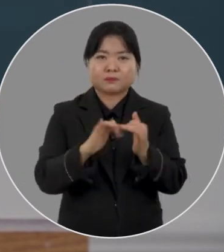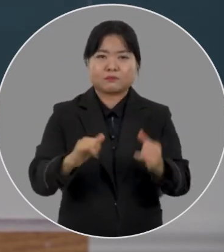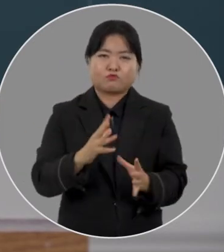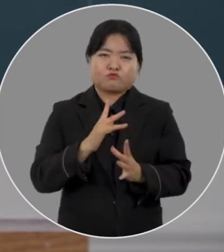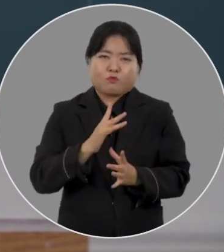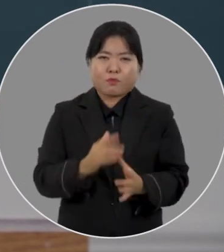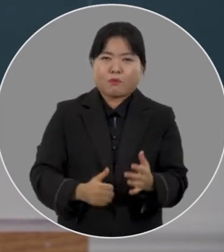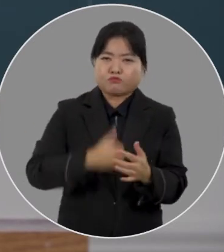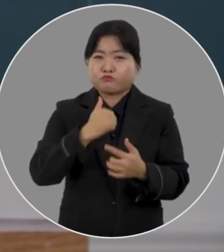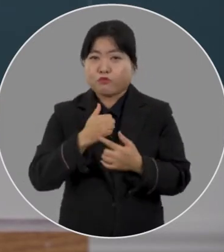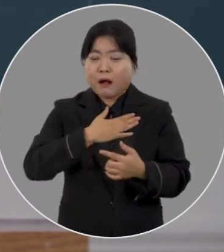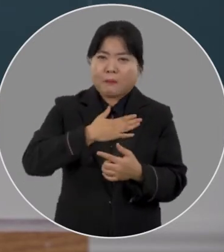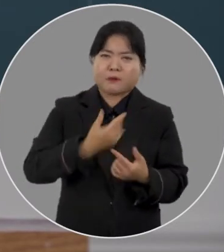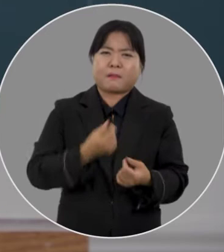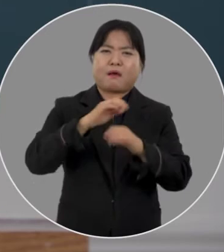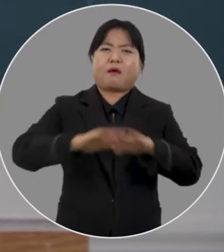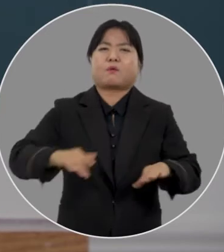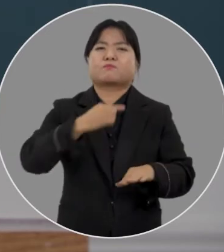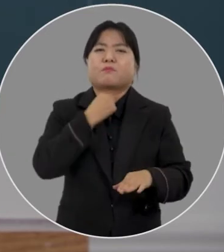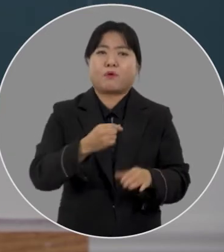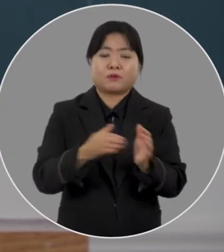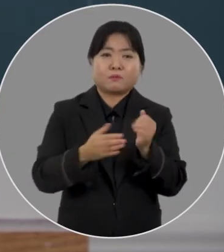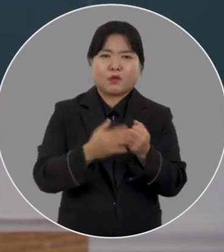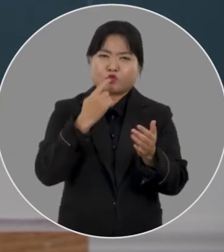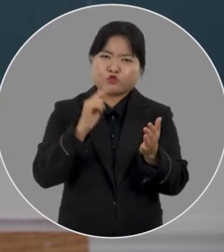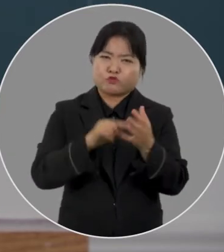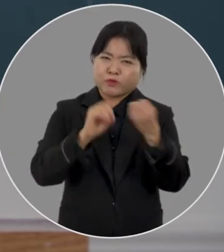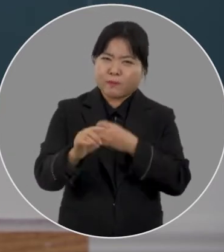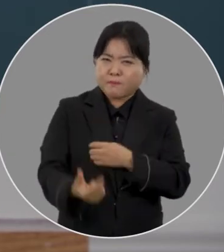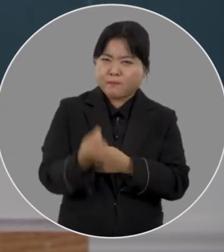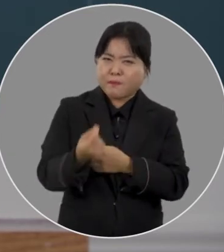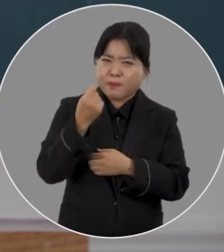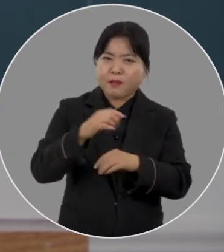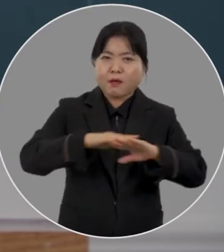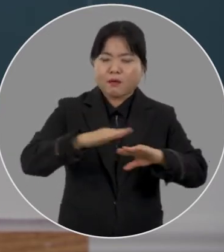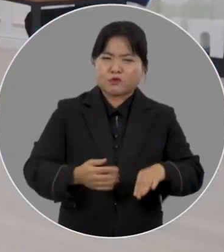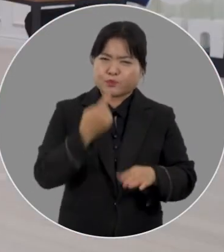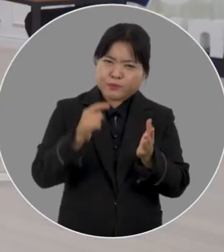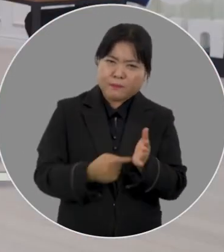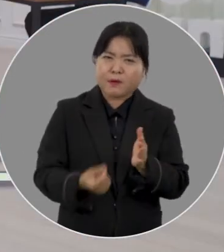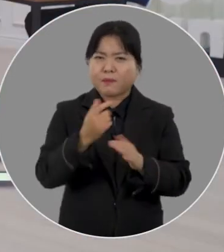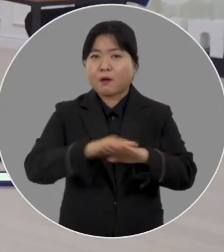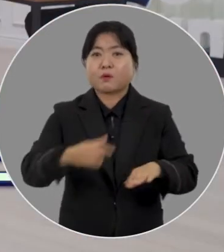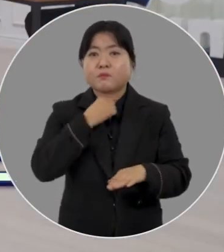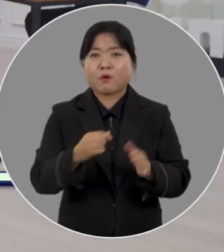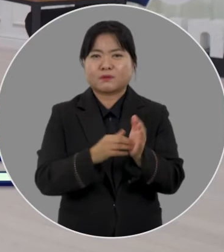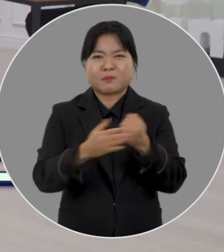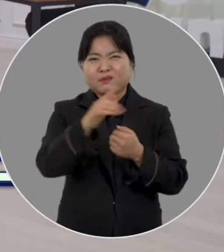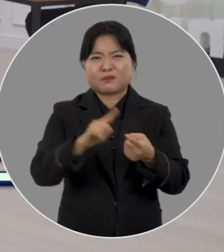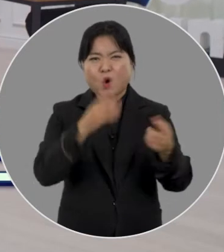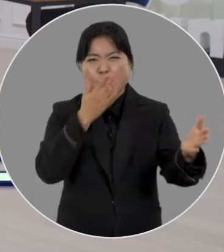분노 이런 감정을 빨리 해결하고 싶으니까 되게 쉬운 답을 빨리빨리 찾고 싶어 하잖아요. 그러다 보면 이제 일반화하게